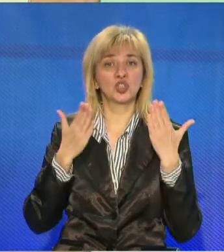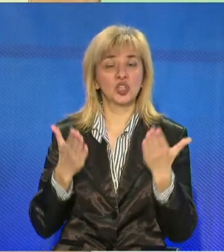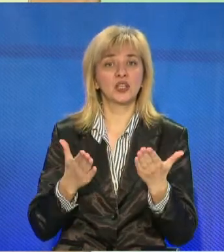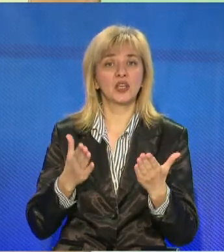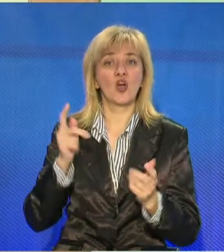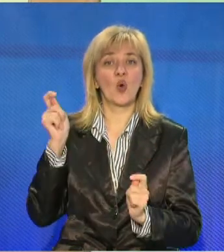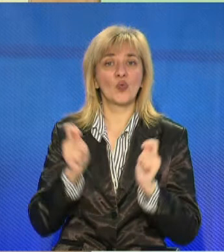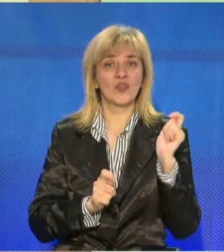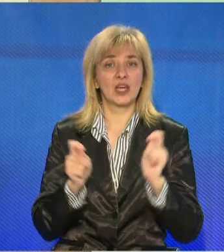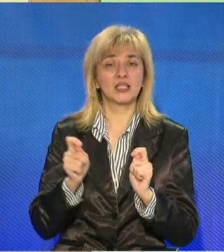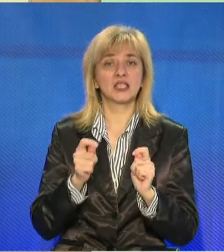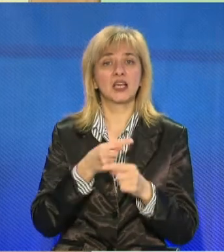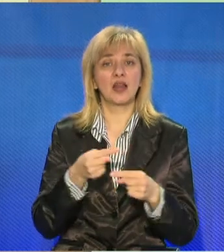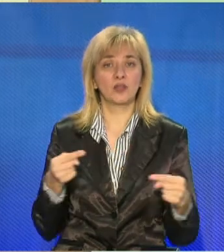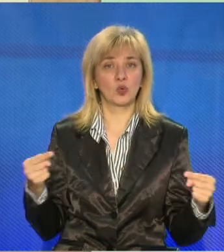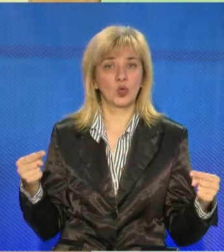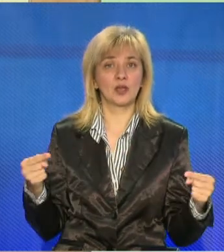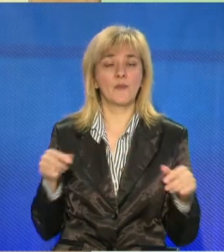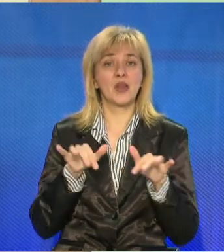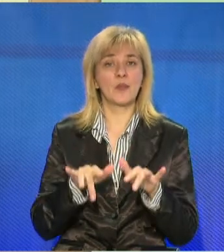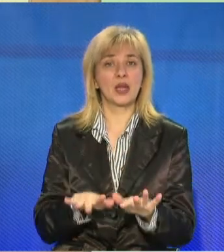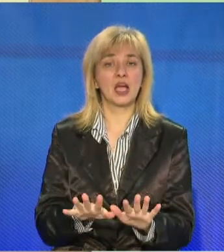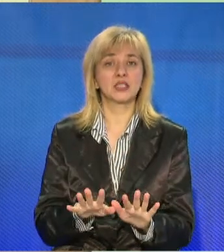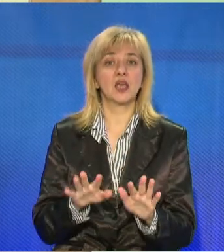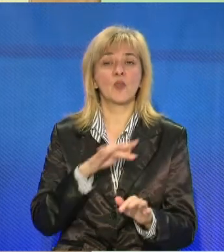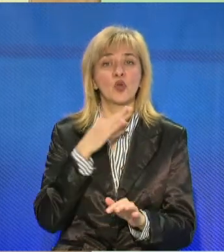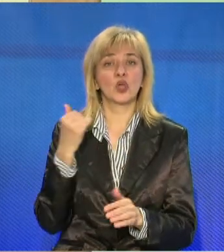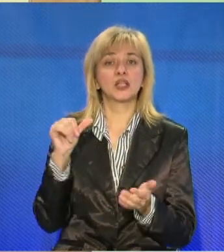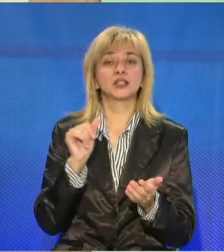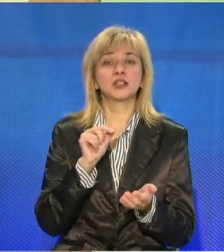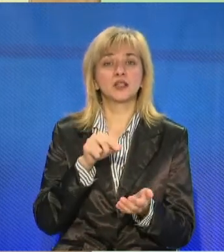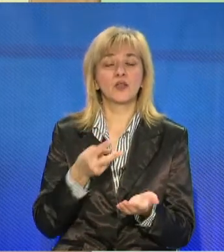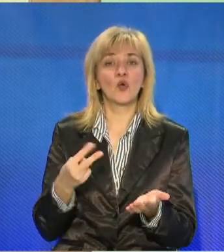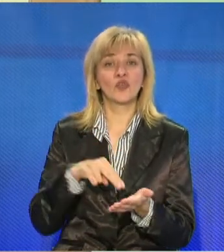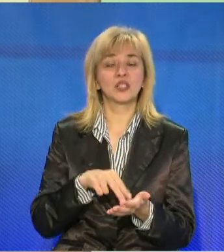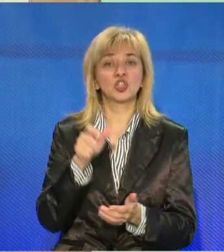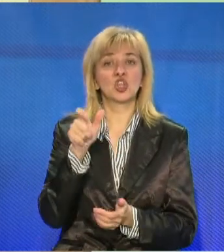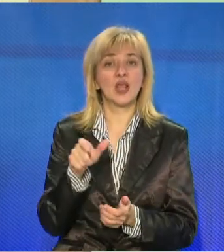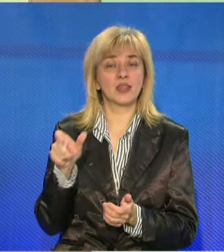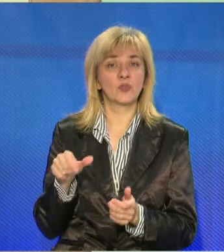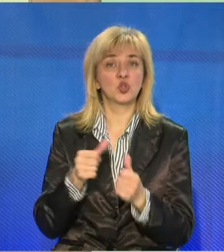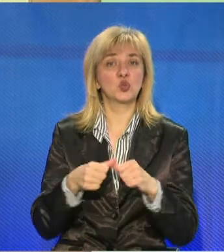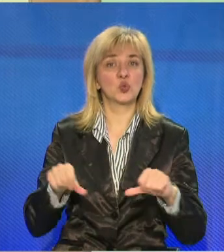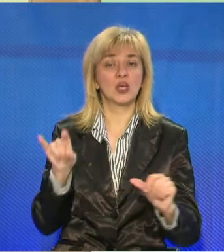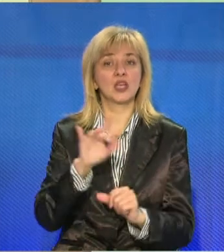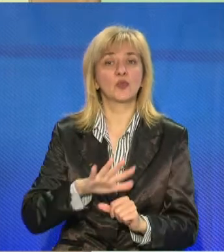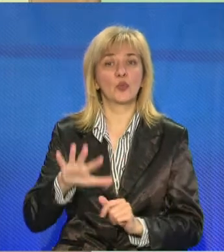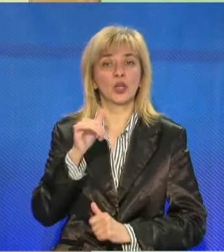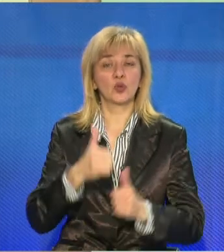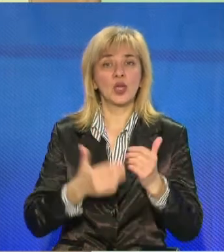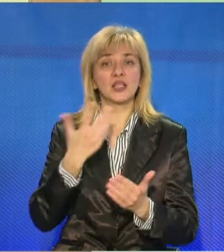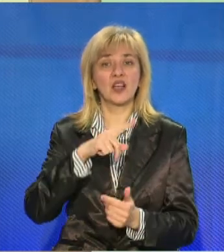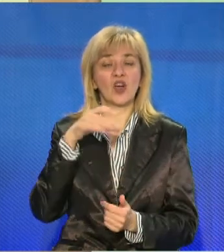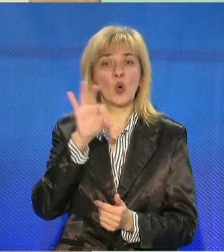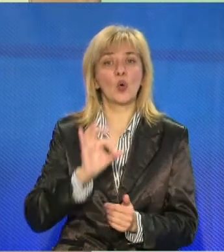педагогических конференциях и ряд других мероприятий. Многие из них становятся членами жюри республиканских конкурсов. Но если говорить о